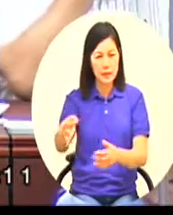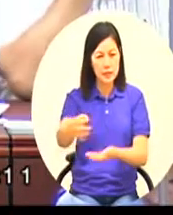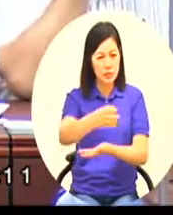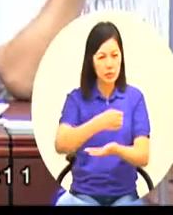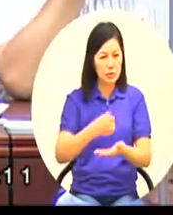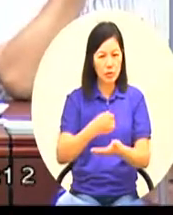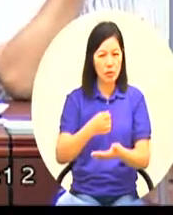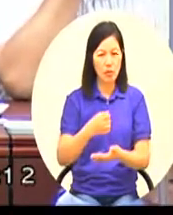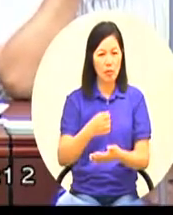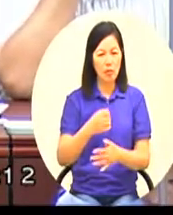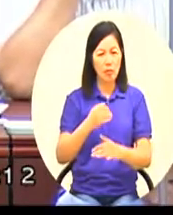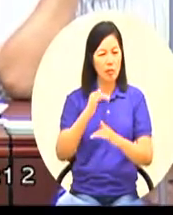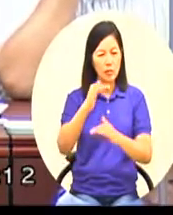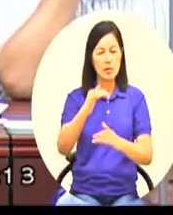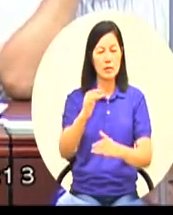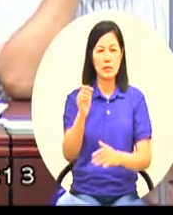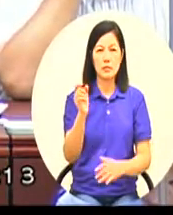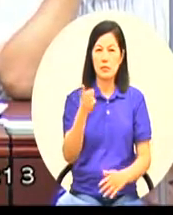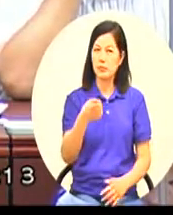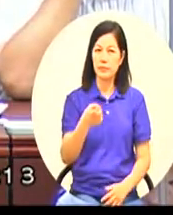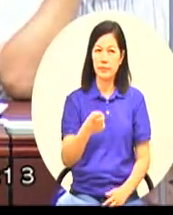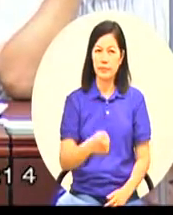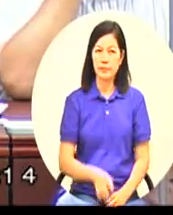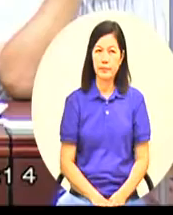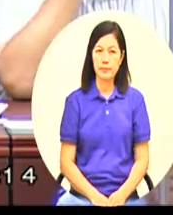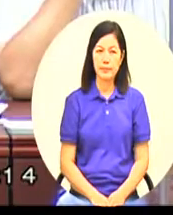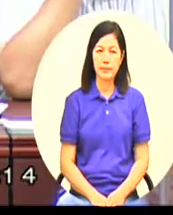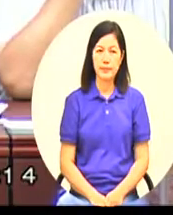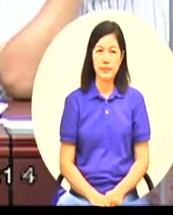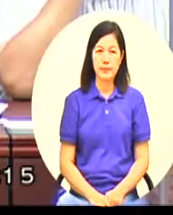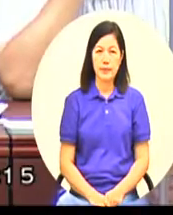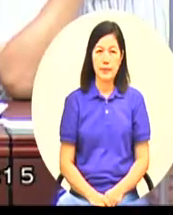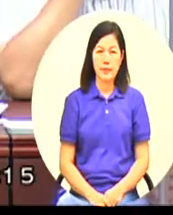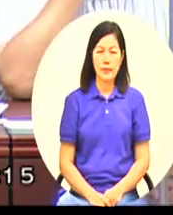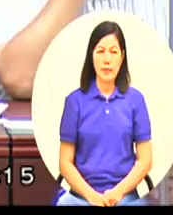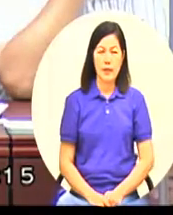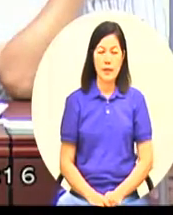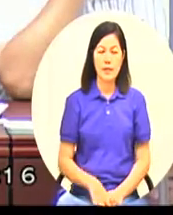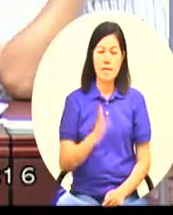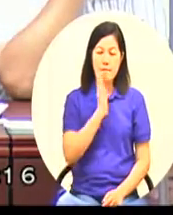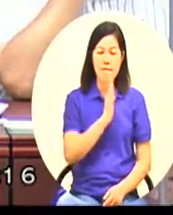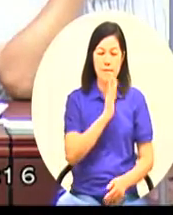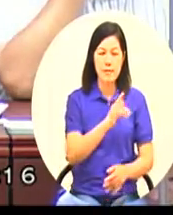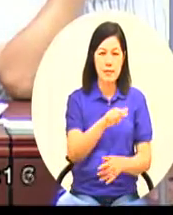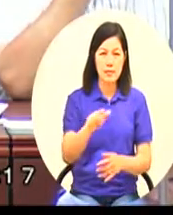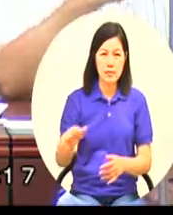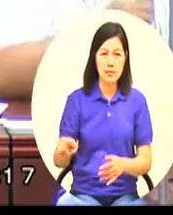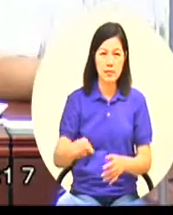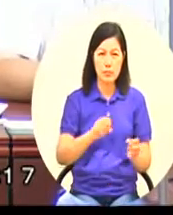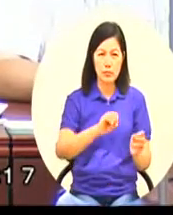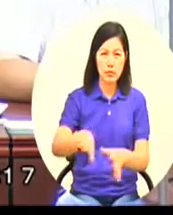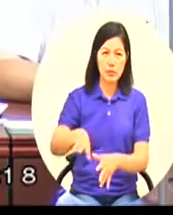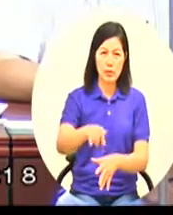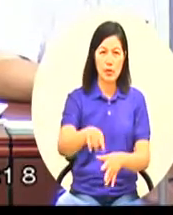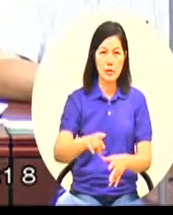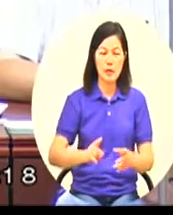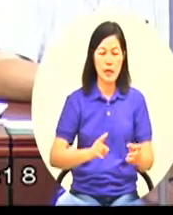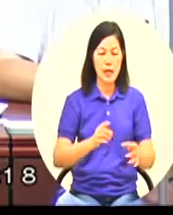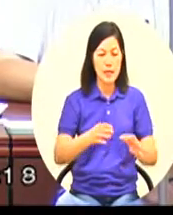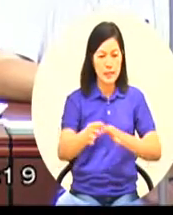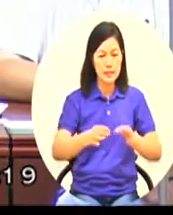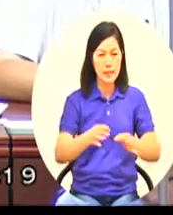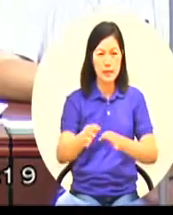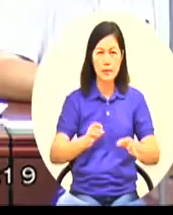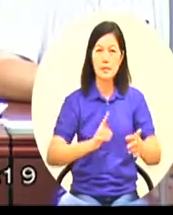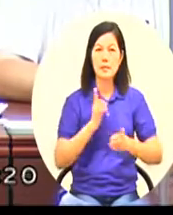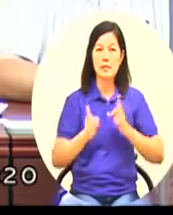第一点跟议员报告。那另外一个情形是，其实废弃物的市场都是很自由的，很自由